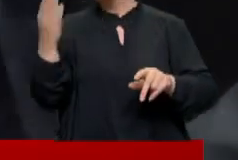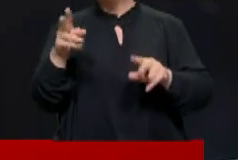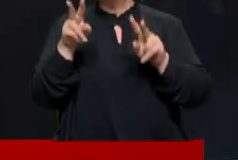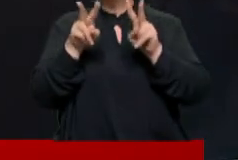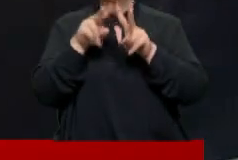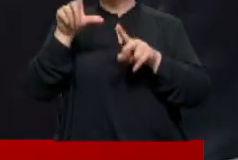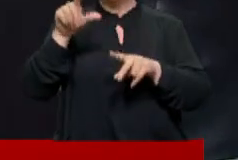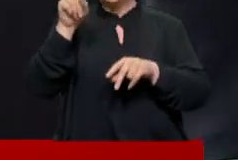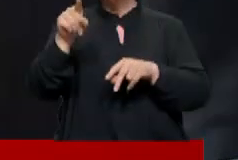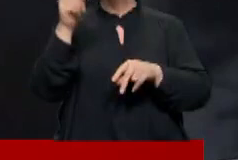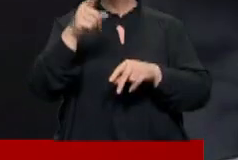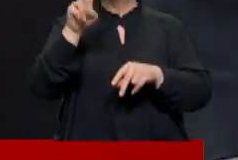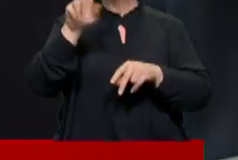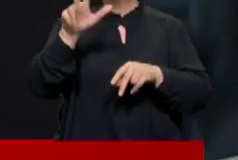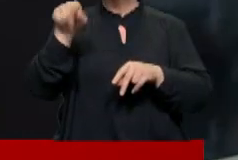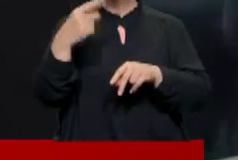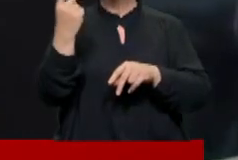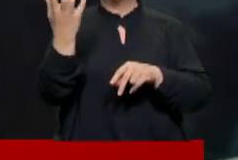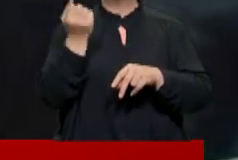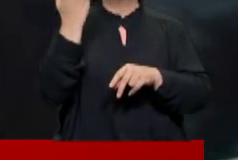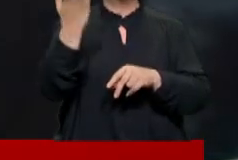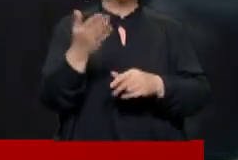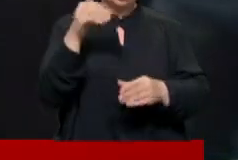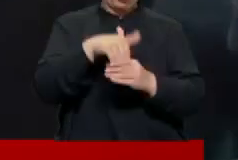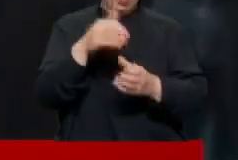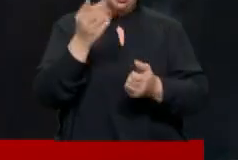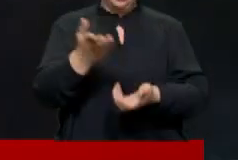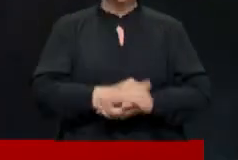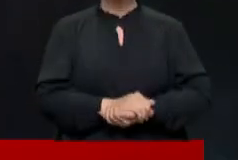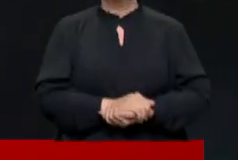Le Pen ise %23,1'ini aldı.